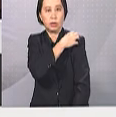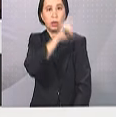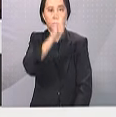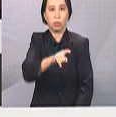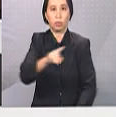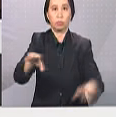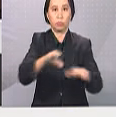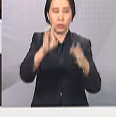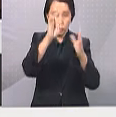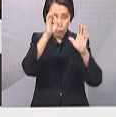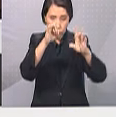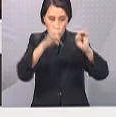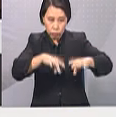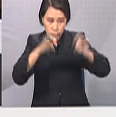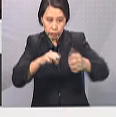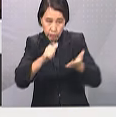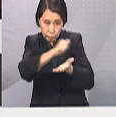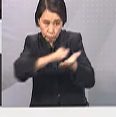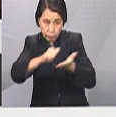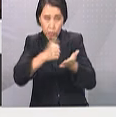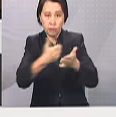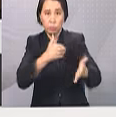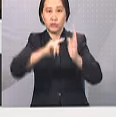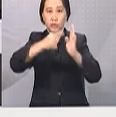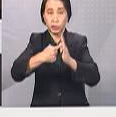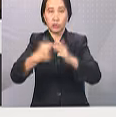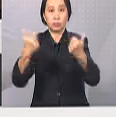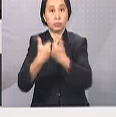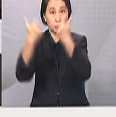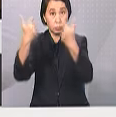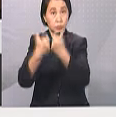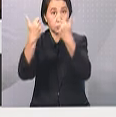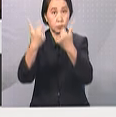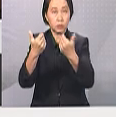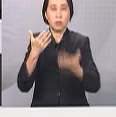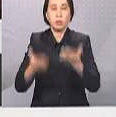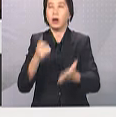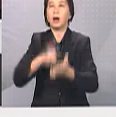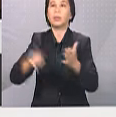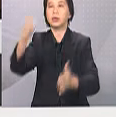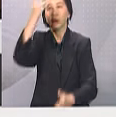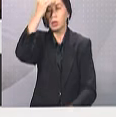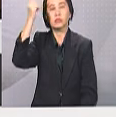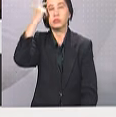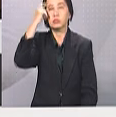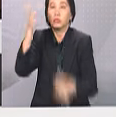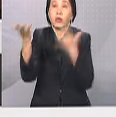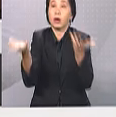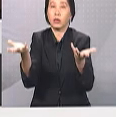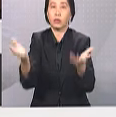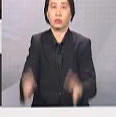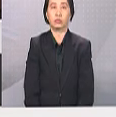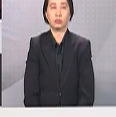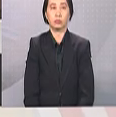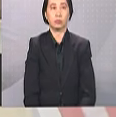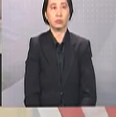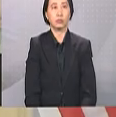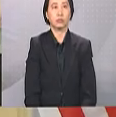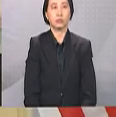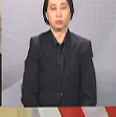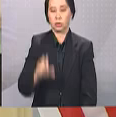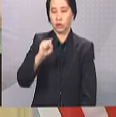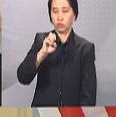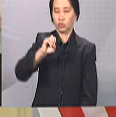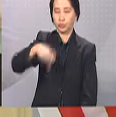wajib menjalani ujian saringan sebelum memulakan perlawanan. So mungkin apa komen Datuk Seri tentang perkara ini? Okay.